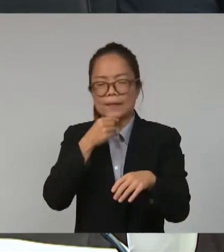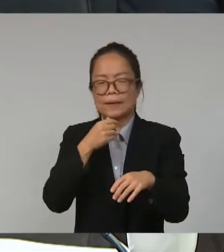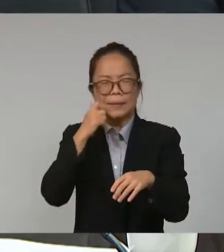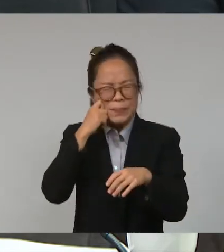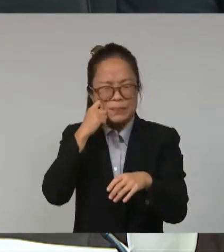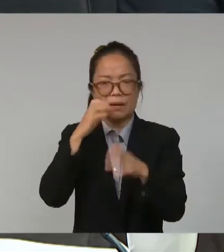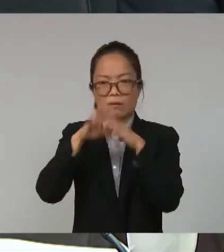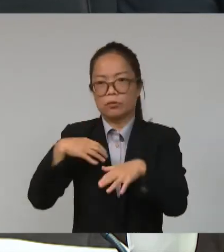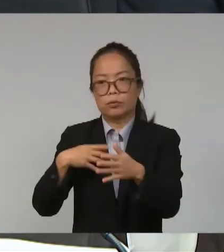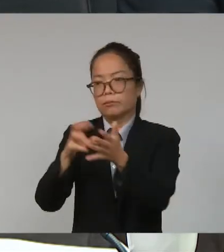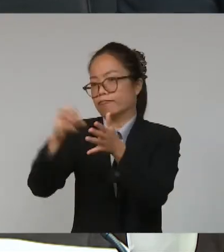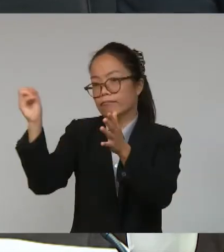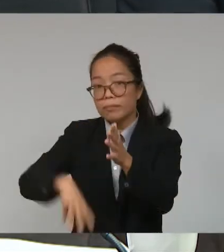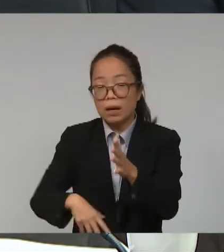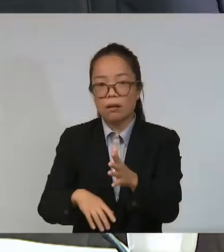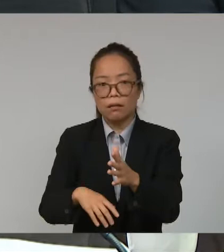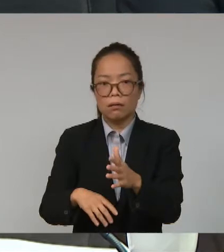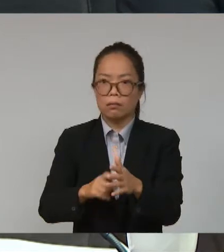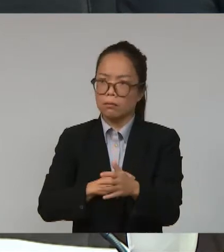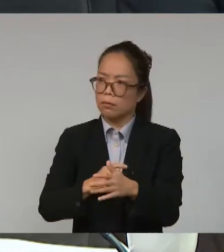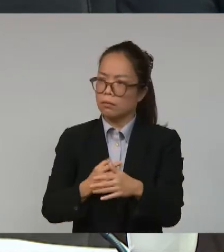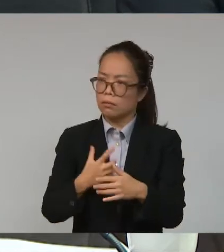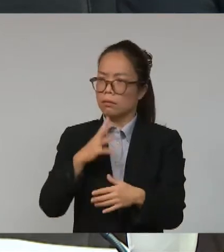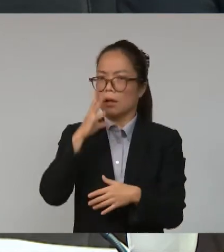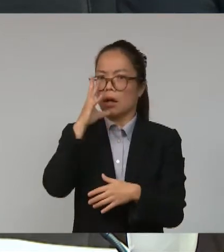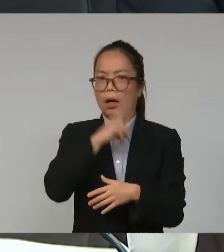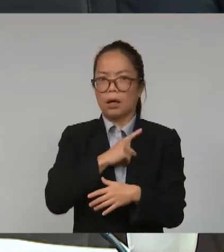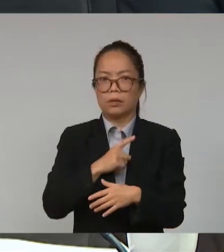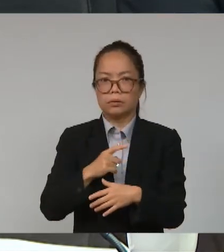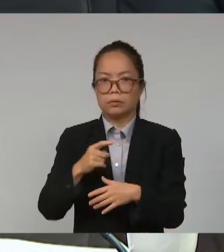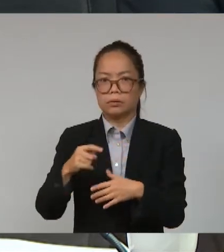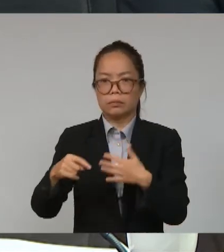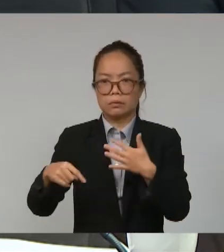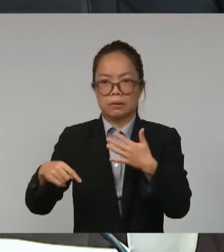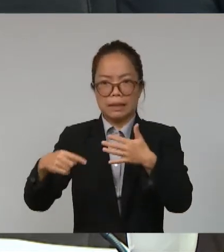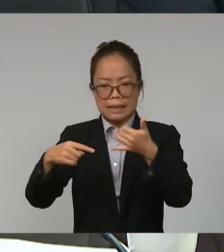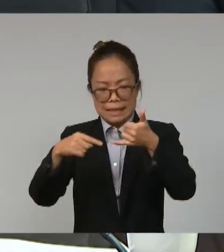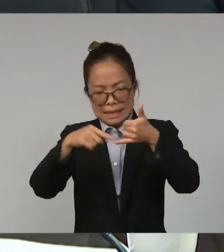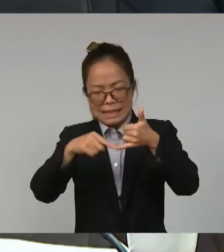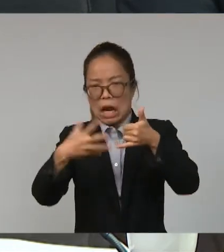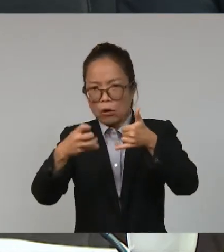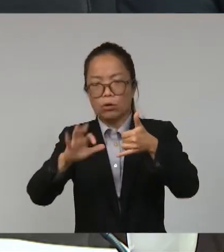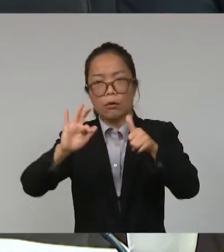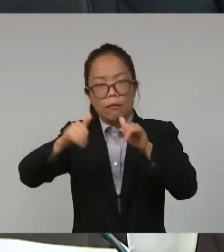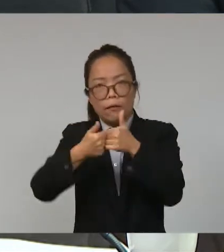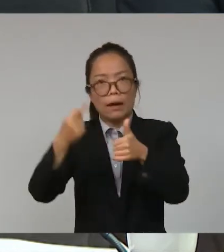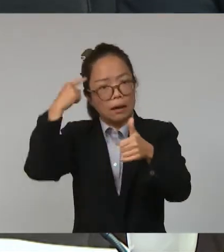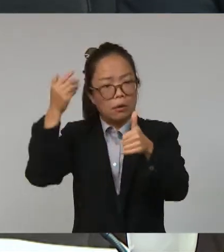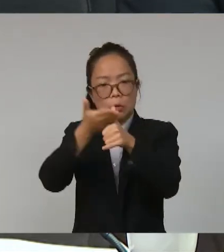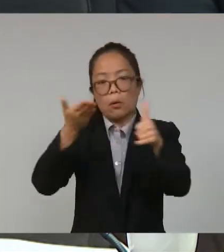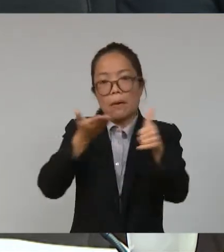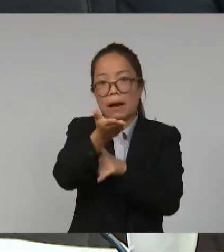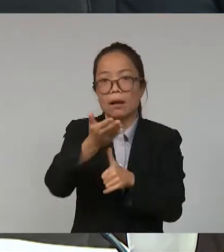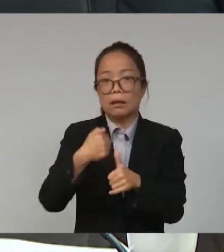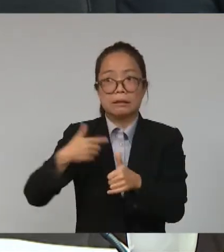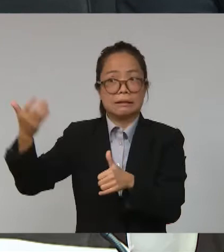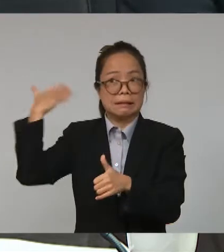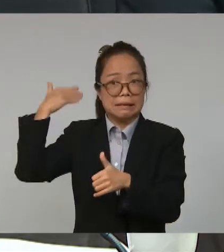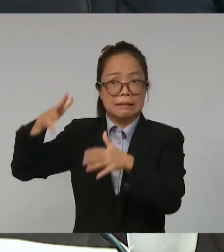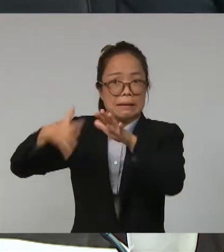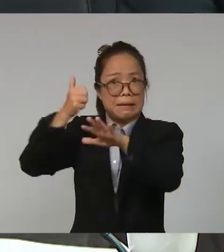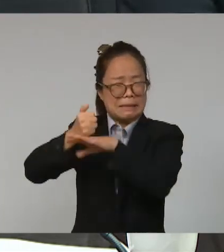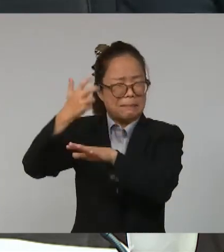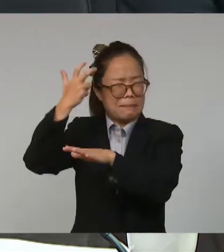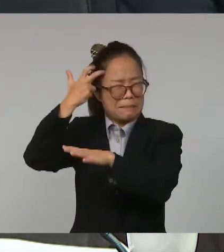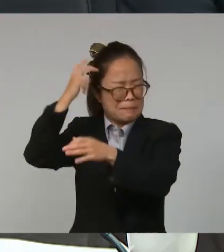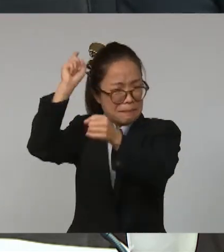牌，这不就是脚痛砍头吗？连自己的过去创党的理念精